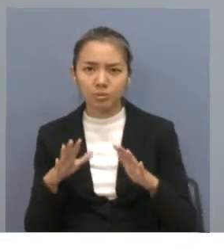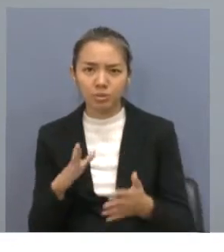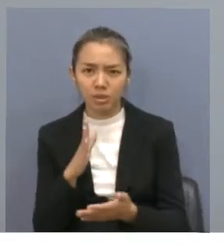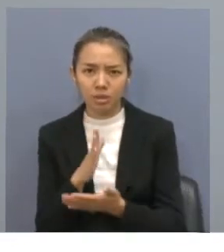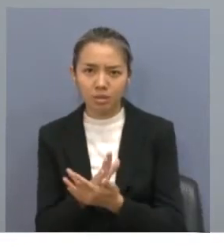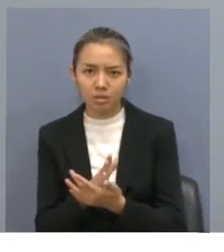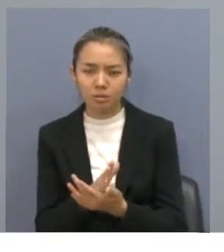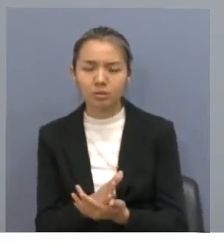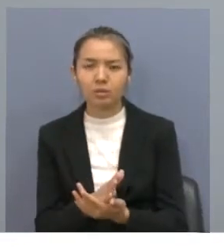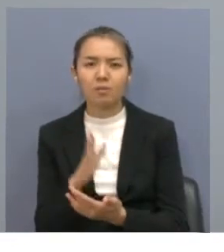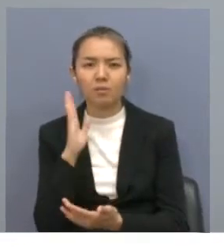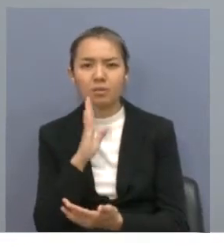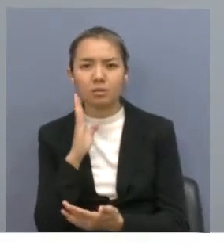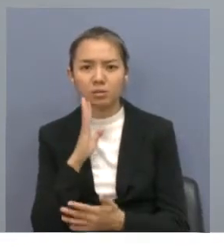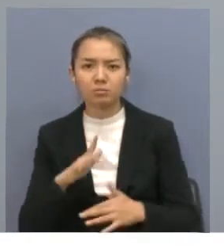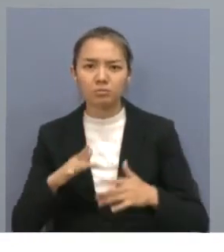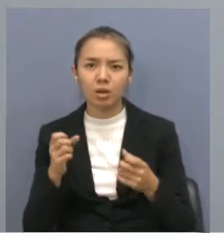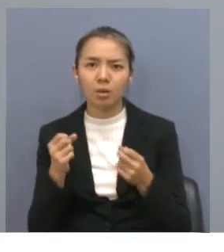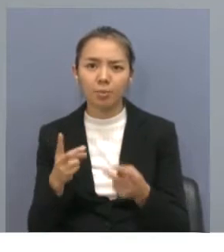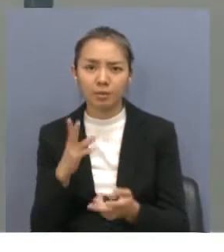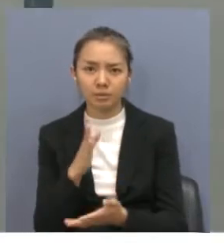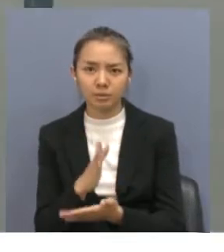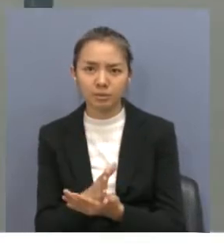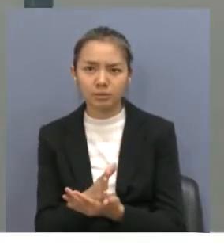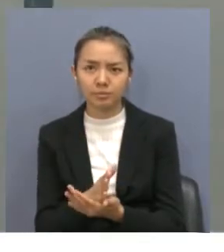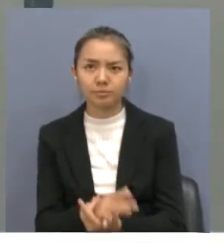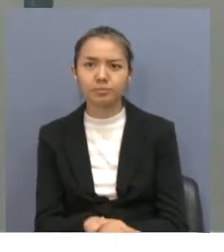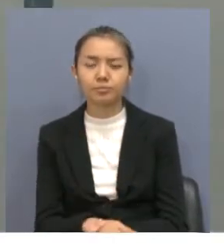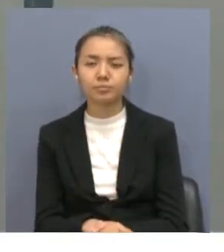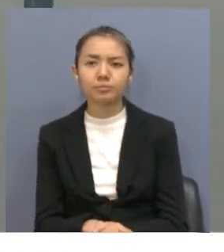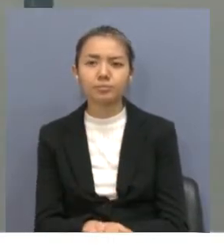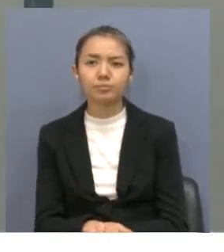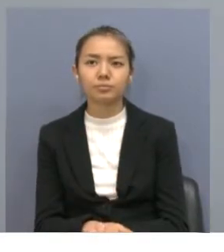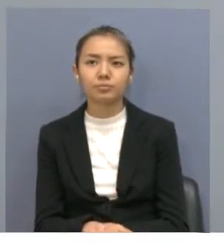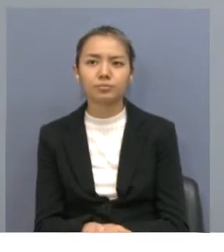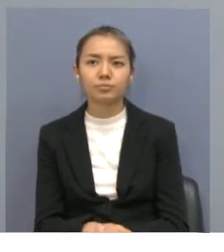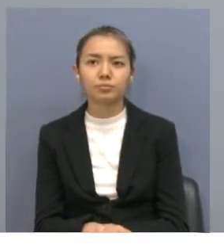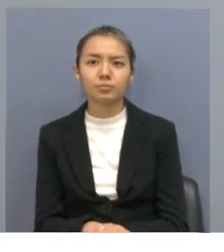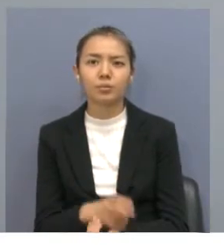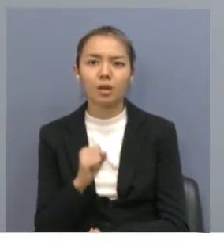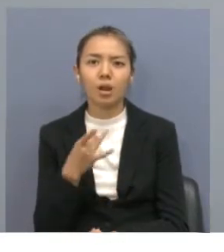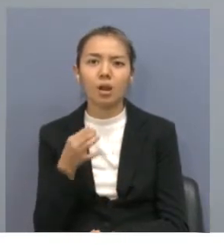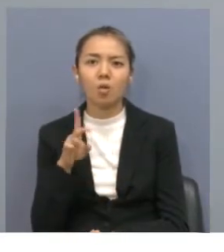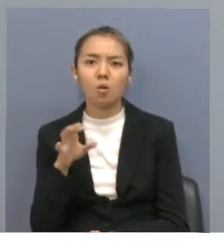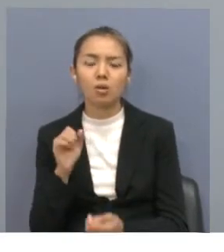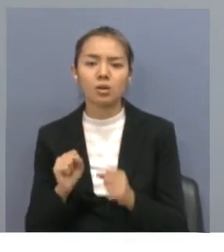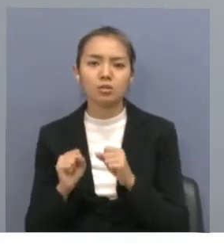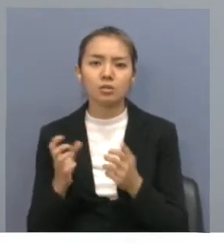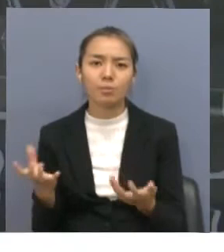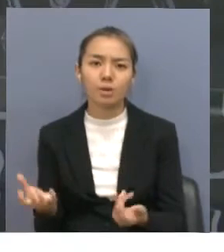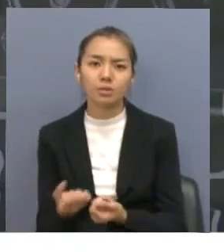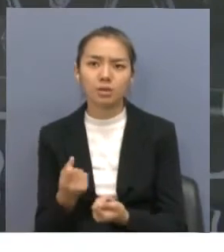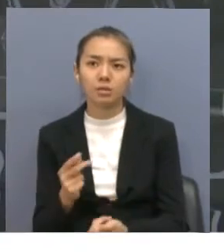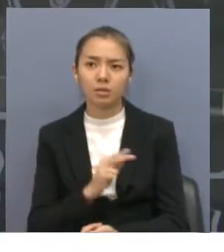сосын су астында қалып жатқан объектілер бар. Ендігі жылы жаңағы археологиялық қорғау-құтқару жұмыстарын